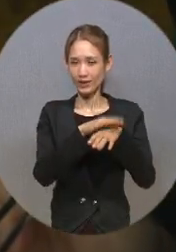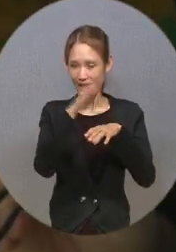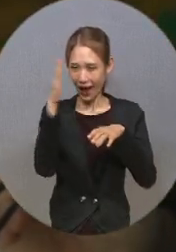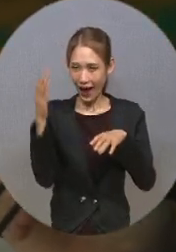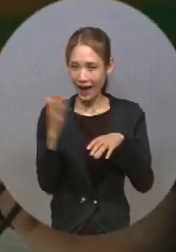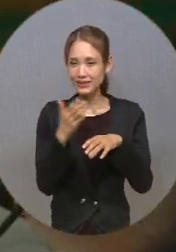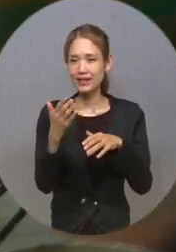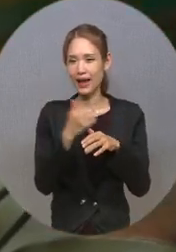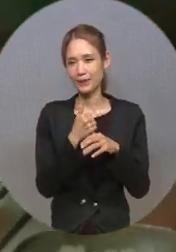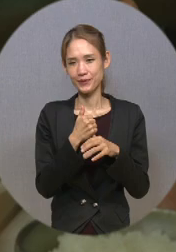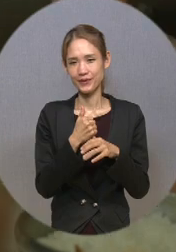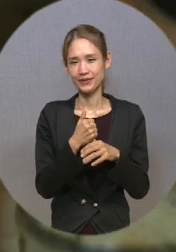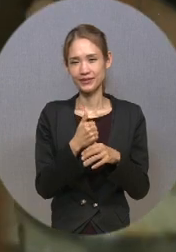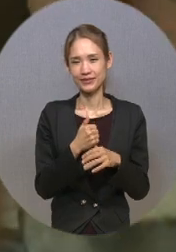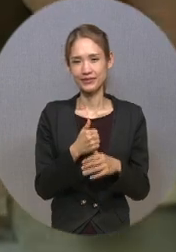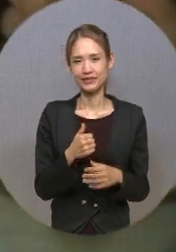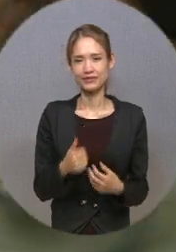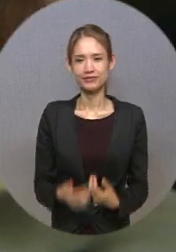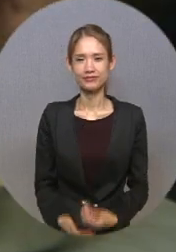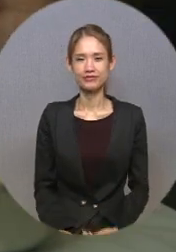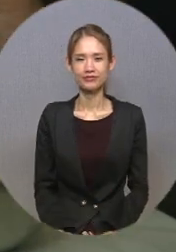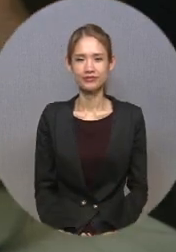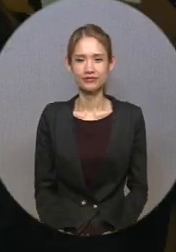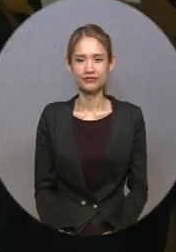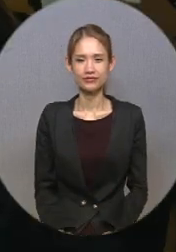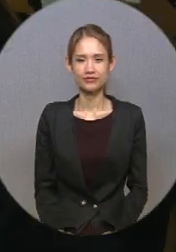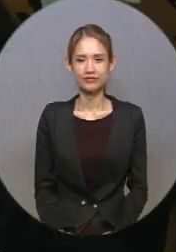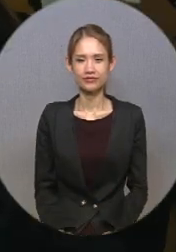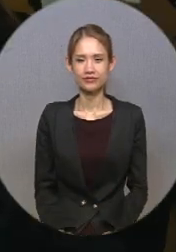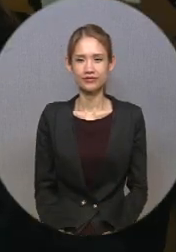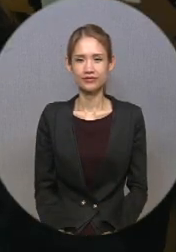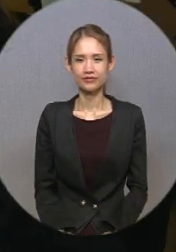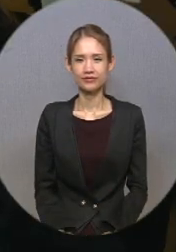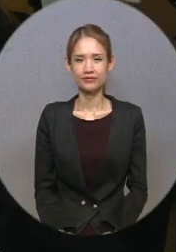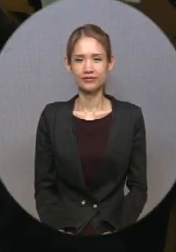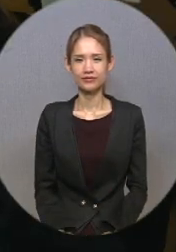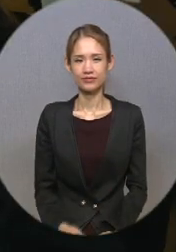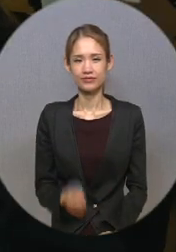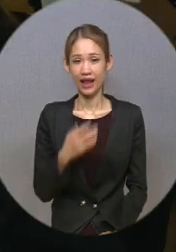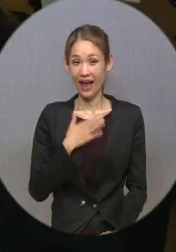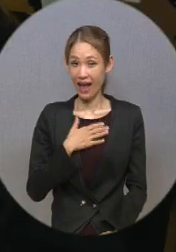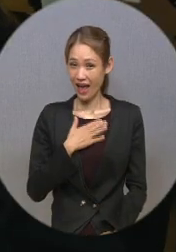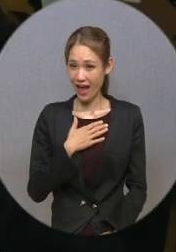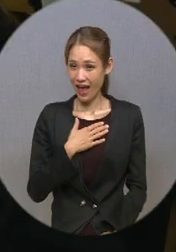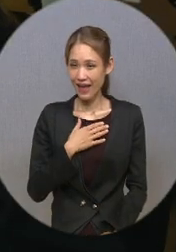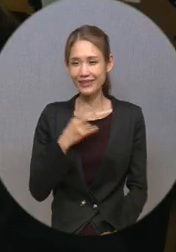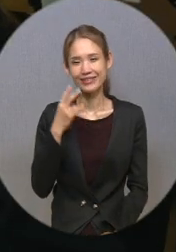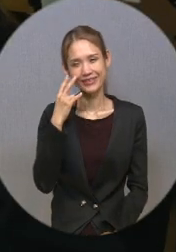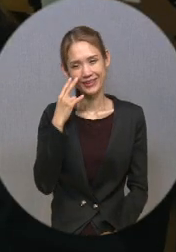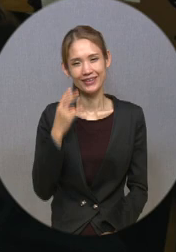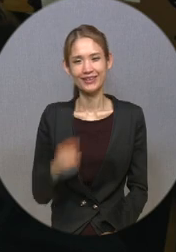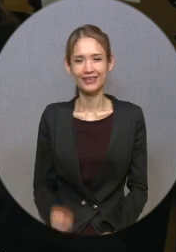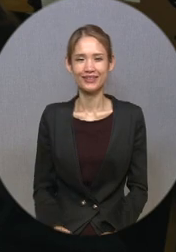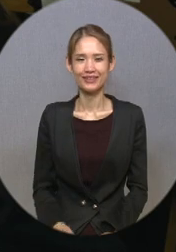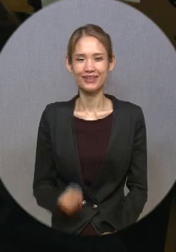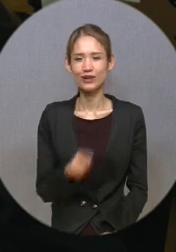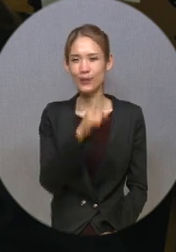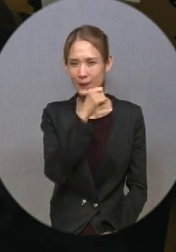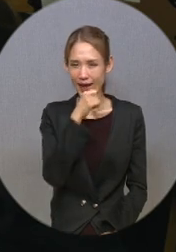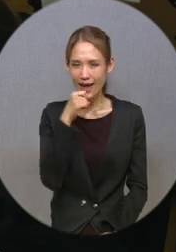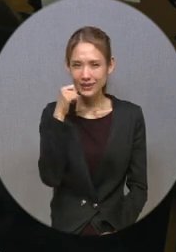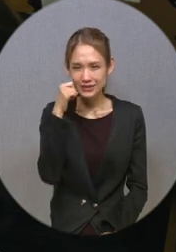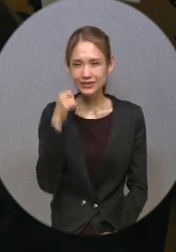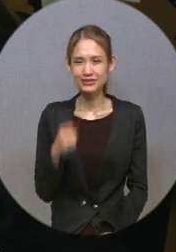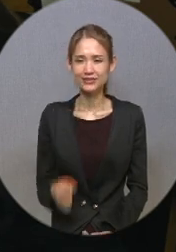이게 바로 장인 정신 아니겠습니까? 네, 장인 정신. 이리 갖고 오는 게. 이제 알겠지? 예. 네. 너무 맛있어 보입니다. 멸치 그래서 그리 맛있네.